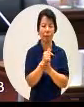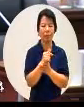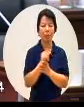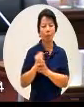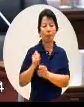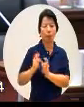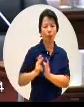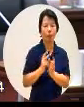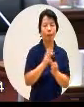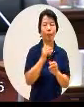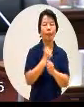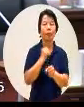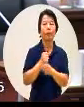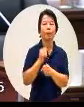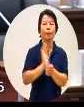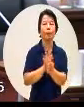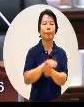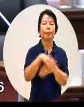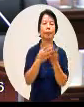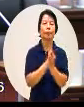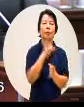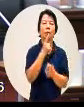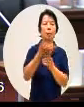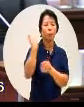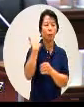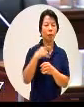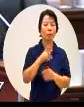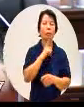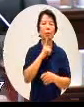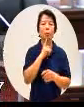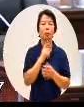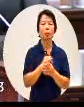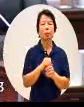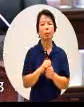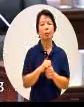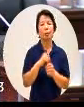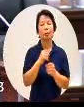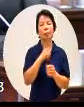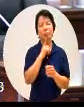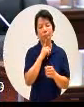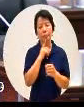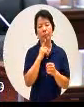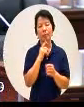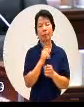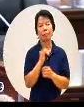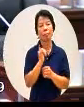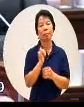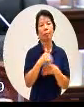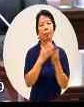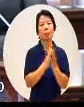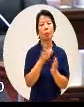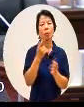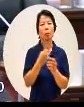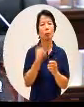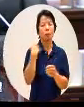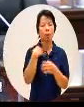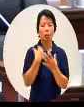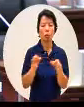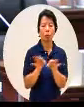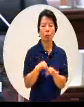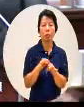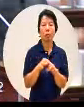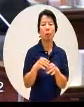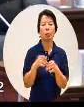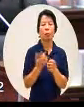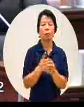我以前人生的經驗因為我家裡經濟狀況也不是很好所以我記得我跟官錢最多